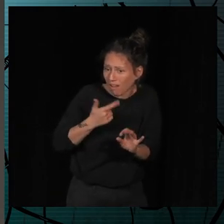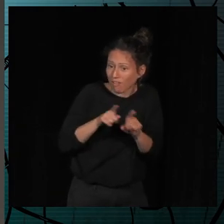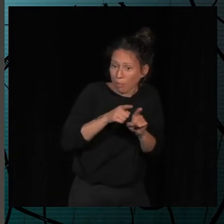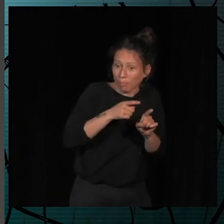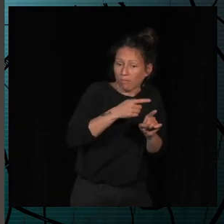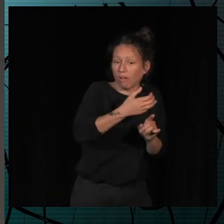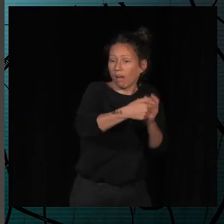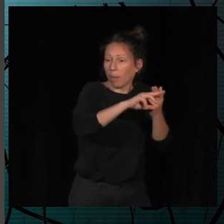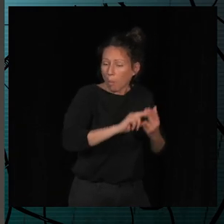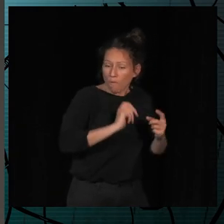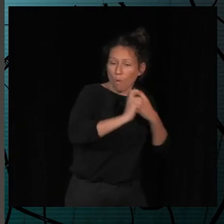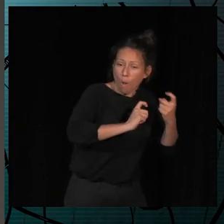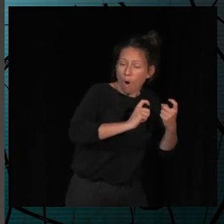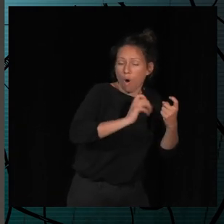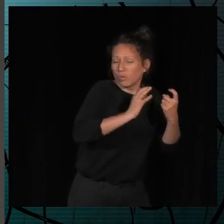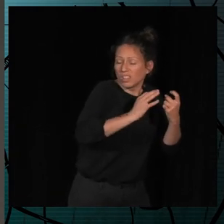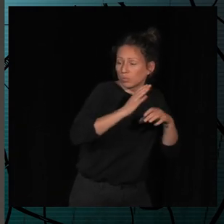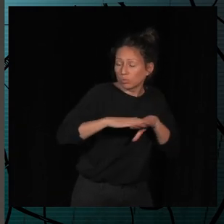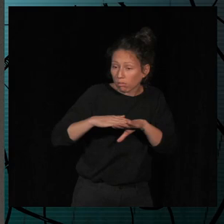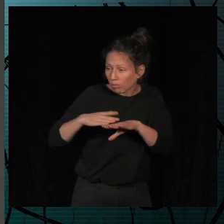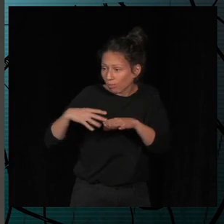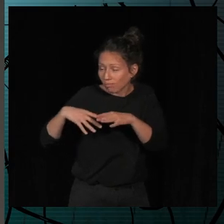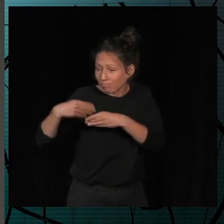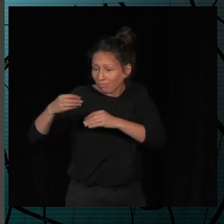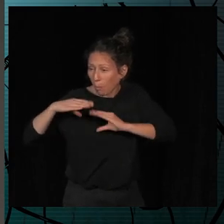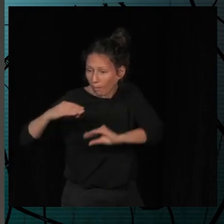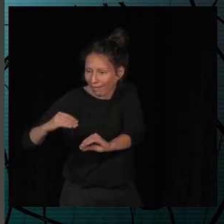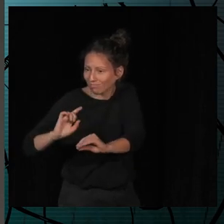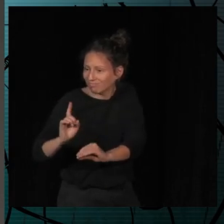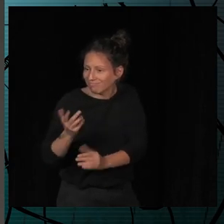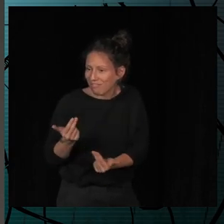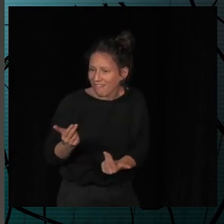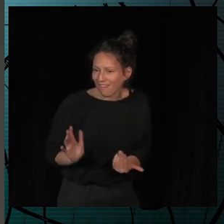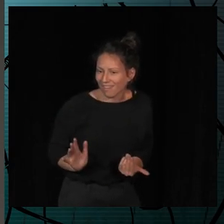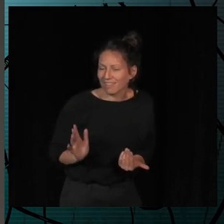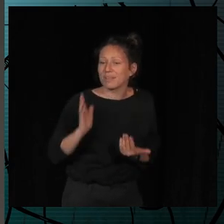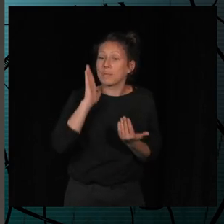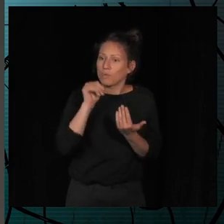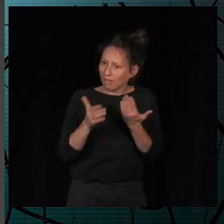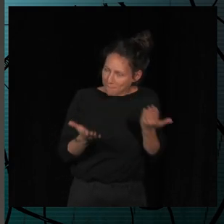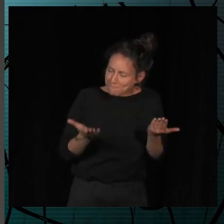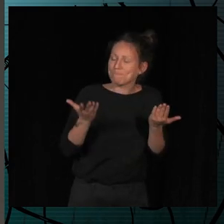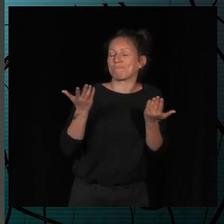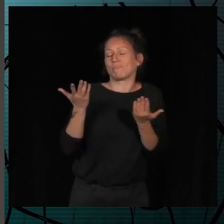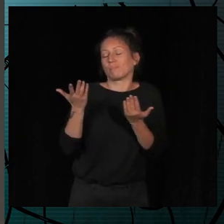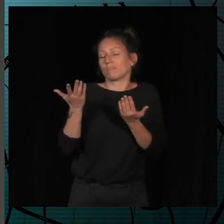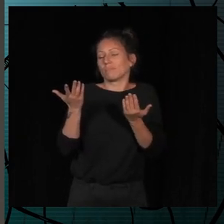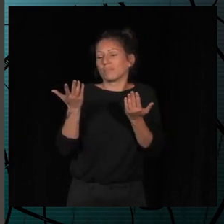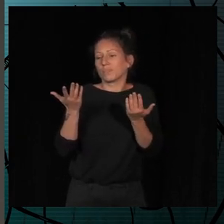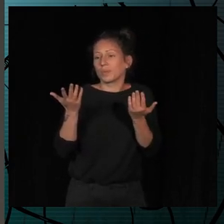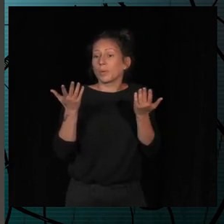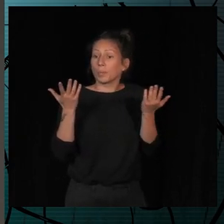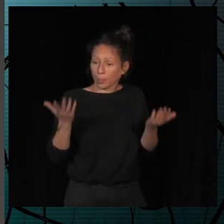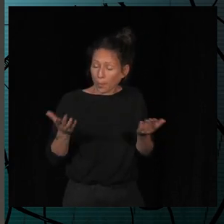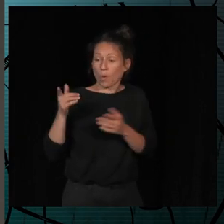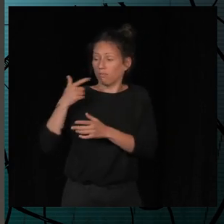valoir des à mettre en place des protocoles qui démontrent que les jeux vidéos violents pourent modifier les comportements mais en tout cas il y a un élément majeur dans